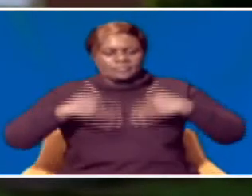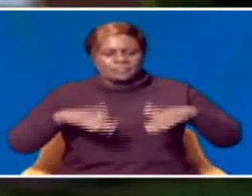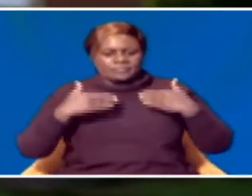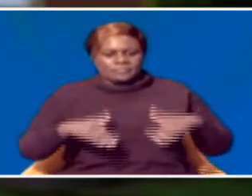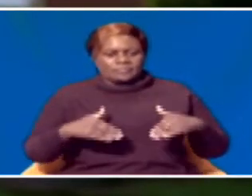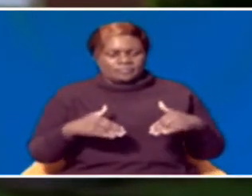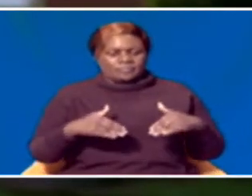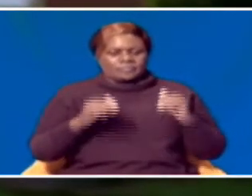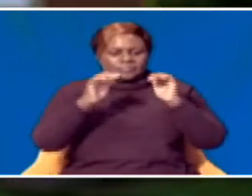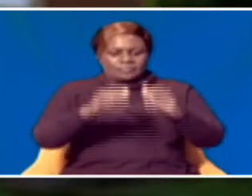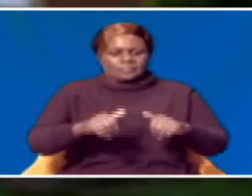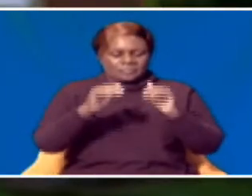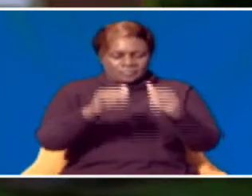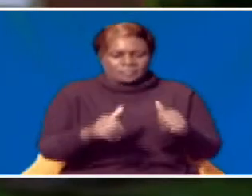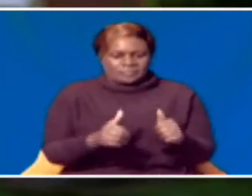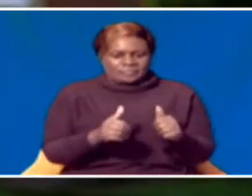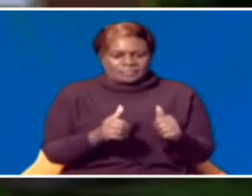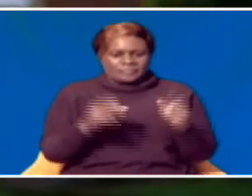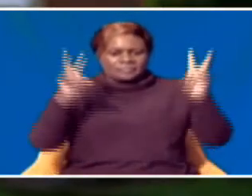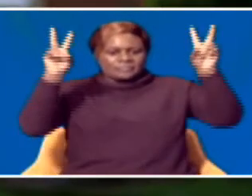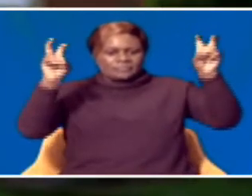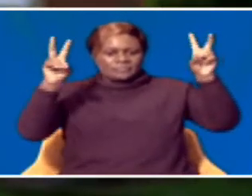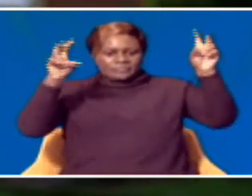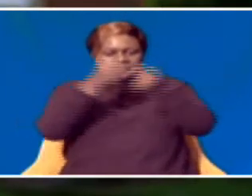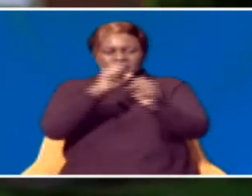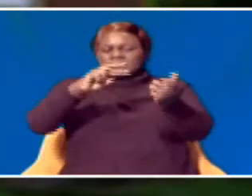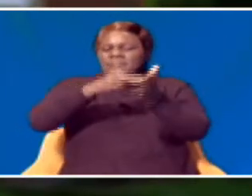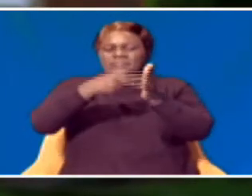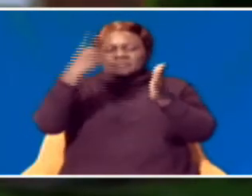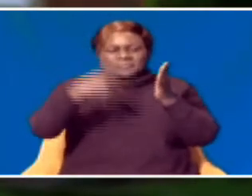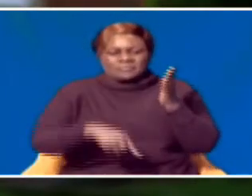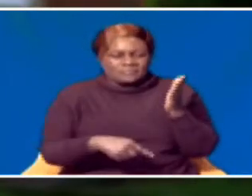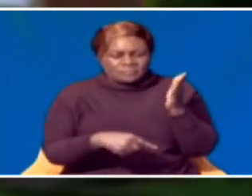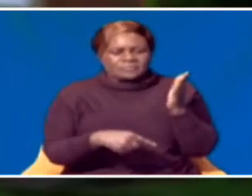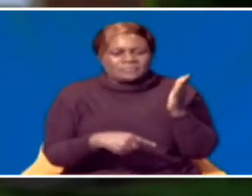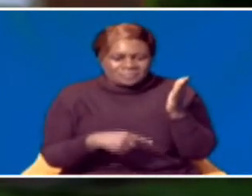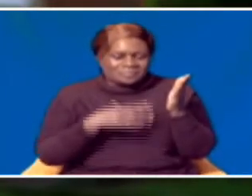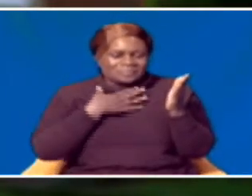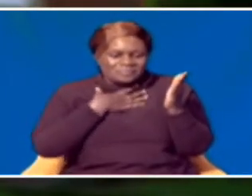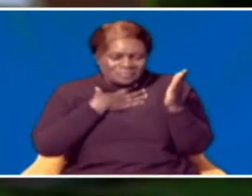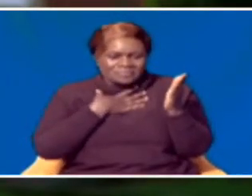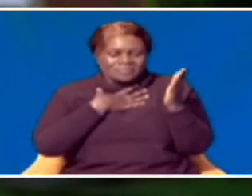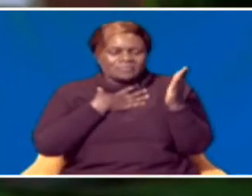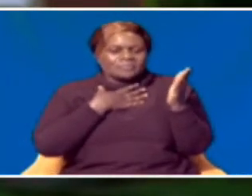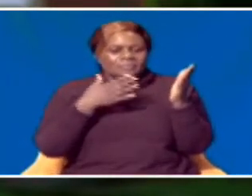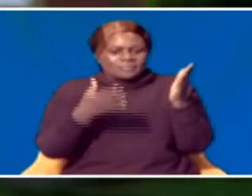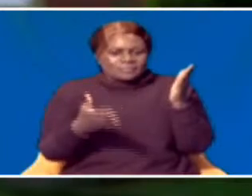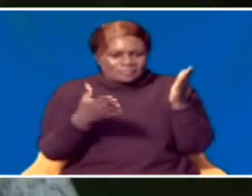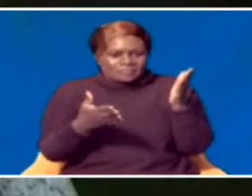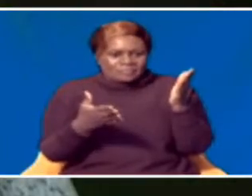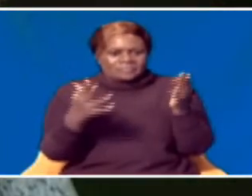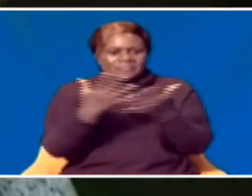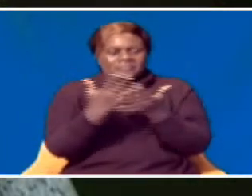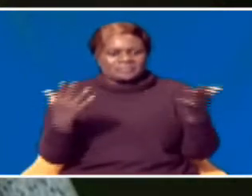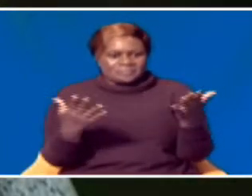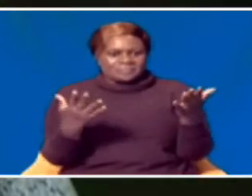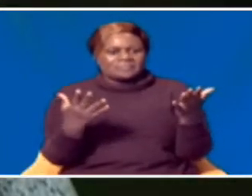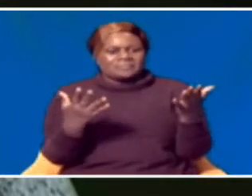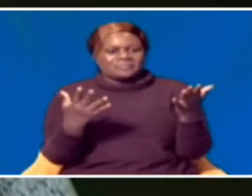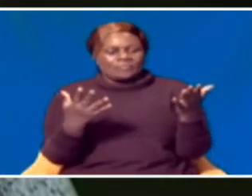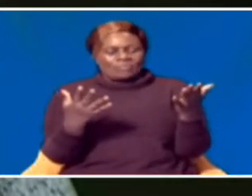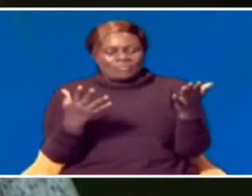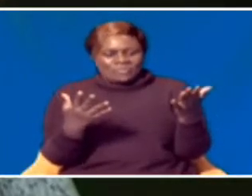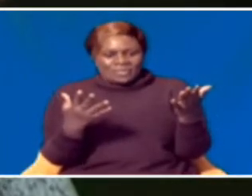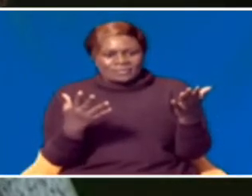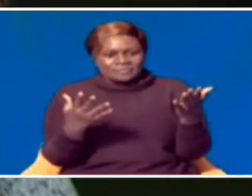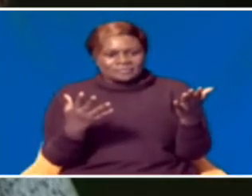wale wakulima wa miwa, kauli ile ya rais ina maana gani kwenu? Nafikiria hicho ni kitu ambacho kimeshapikiwa